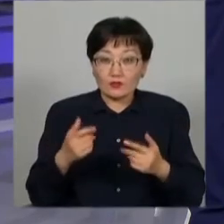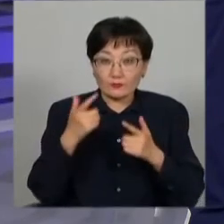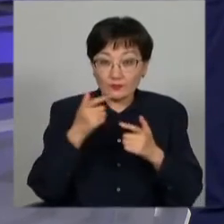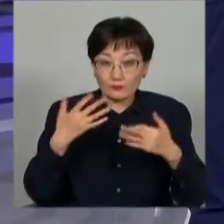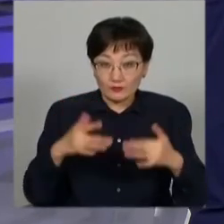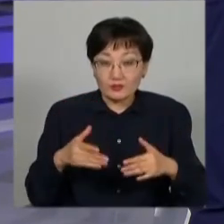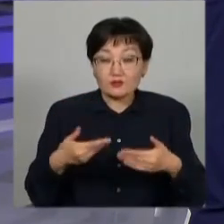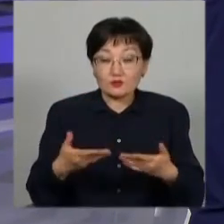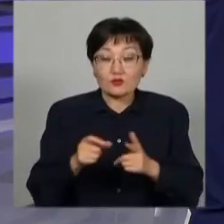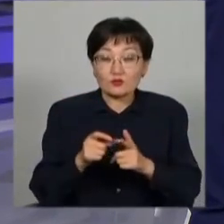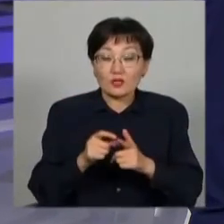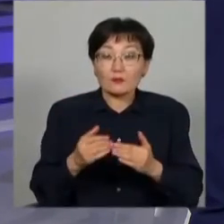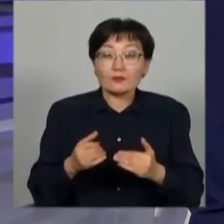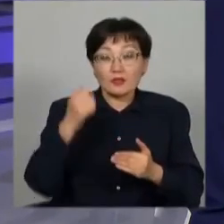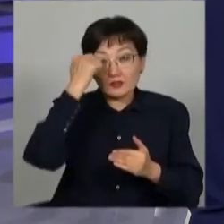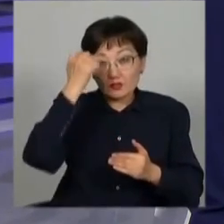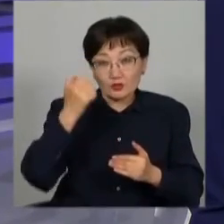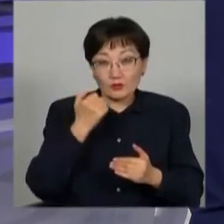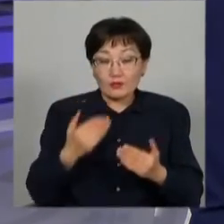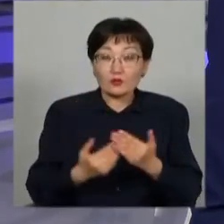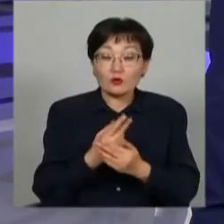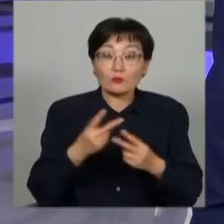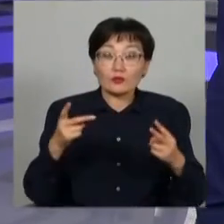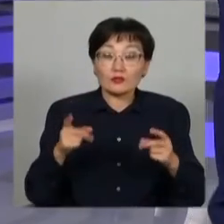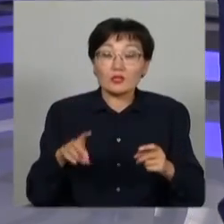өзіңде. Рахмет, Мадина. Құрметті